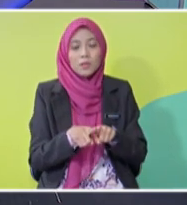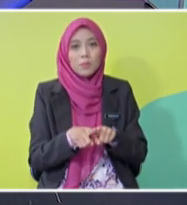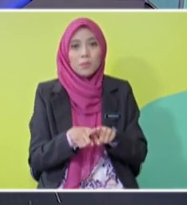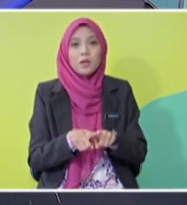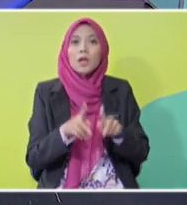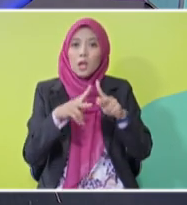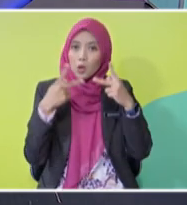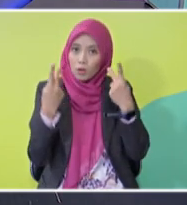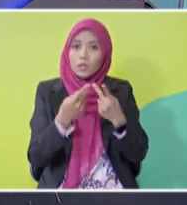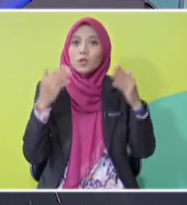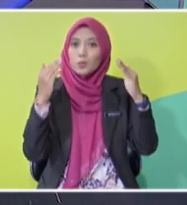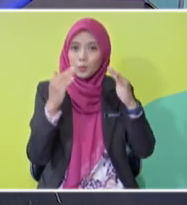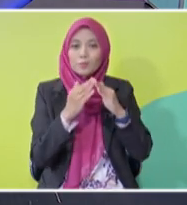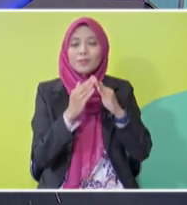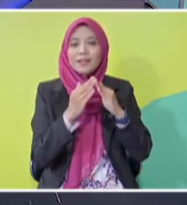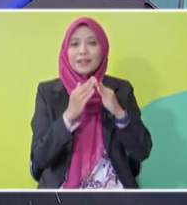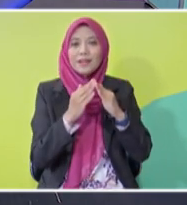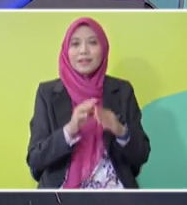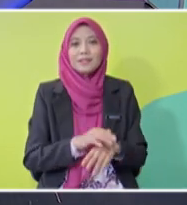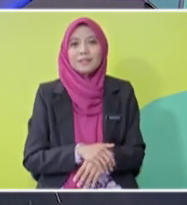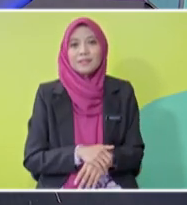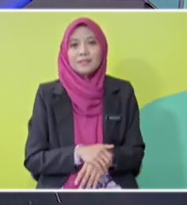masa kita belajar boleh begitu juga